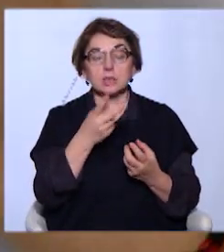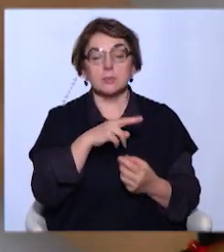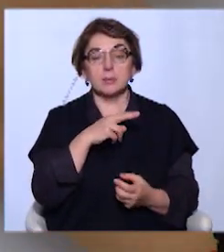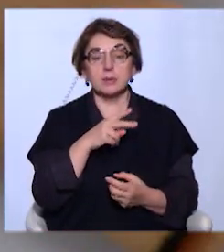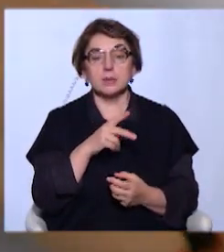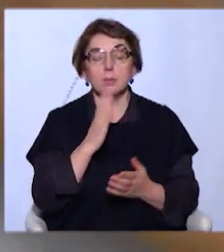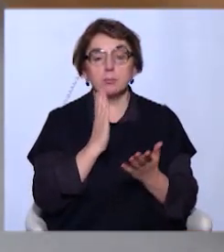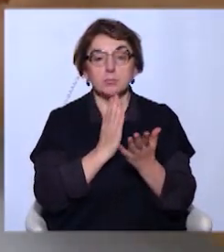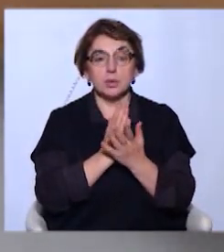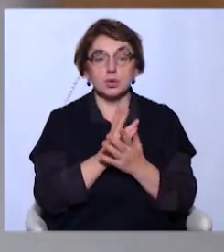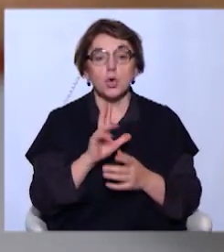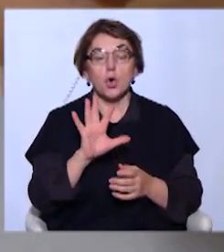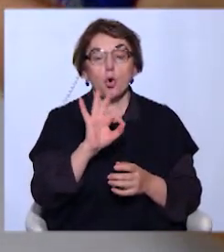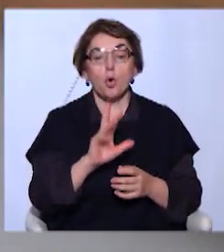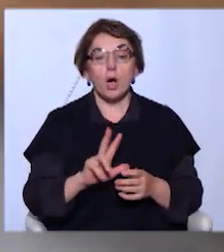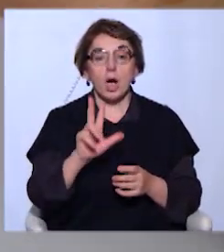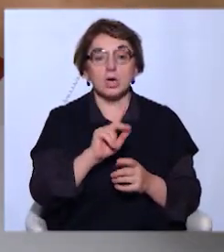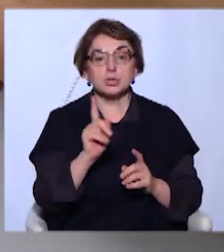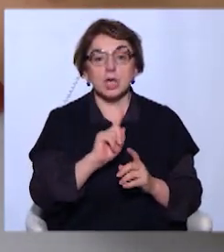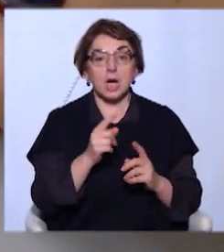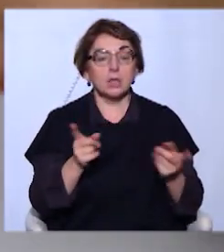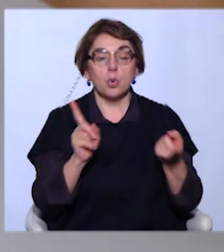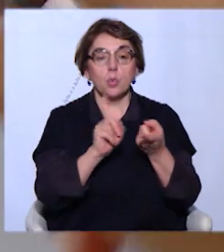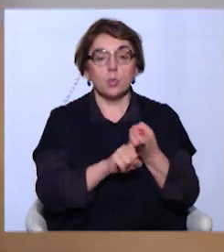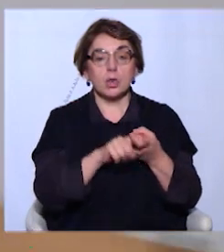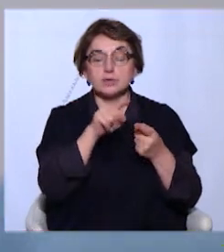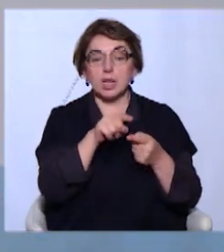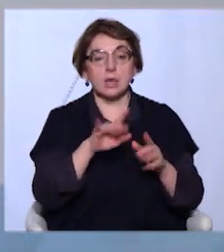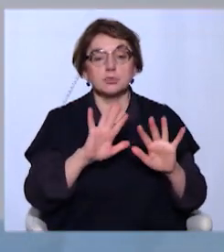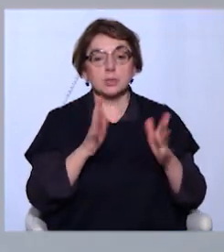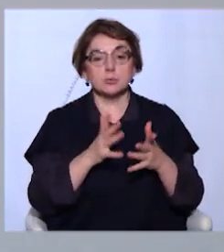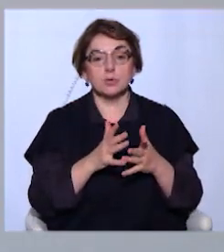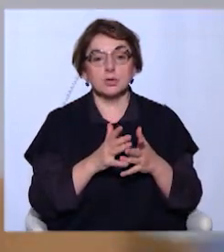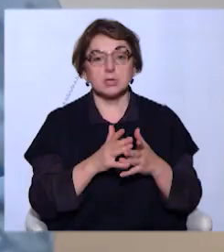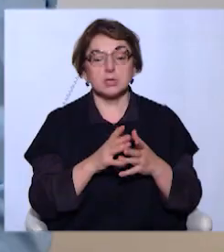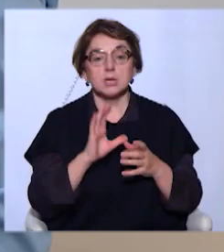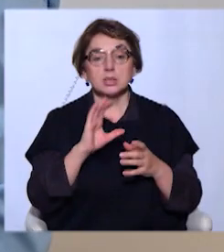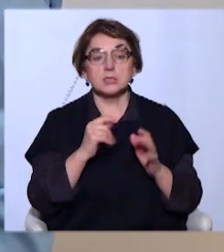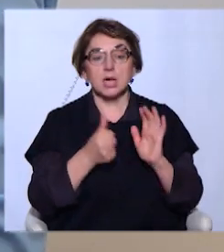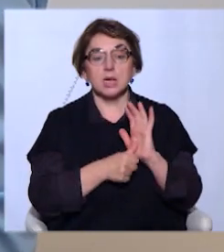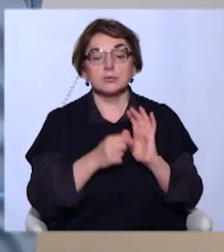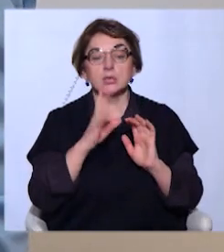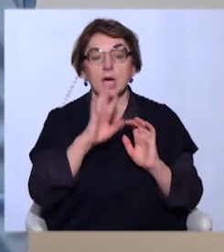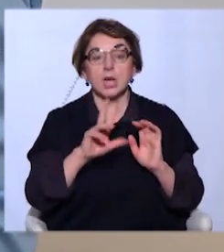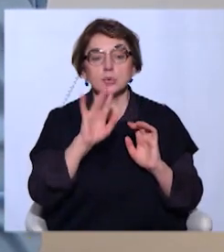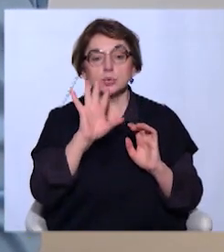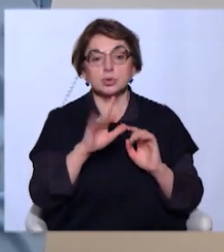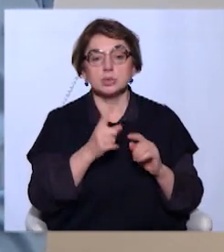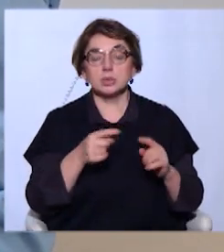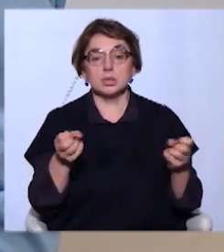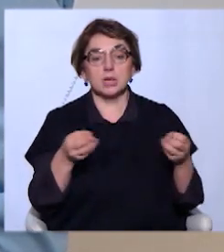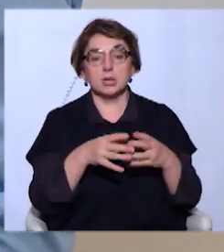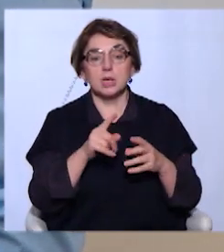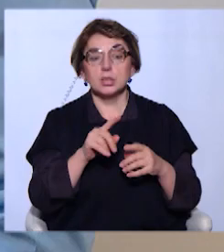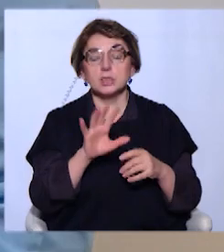ამას ყურადღება მიაქციოთ, რომ პირდაპირ OH-ში არ უკავშირდება ამ შემთხვევაში C6H5-ის